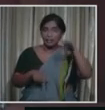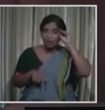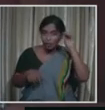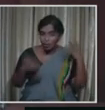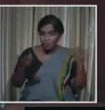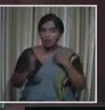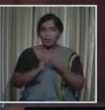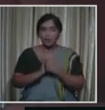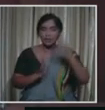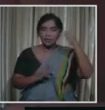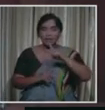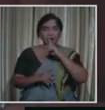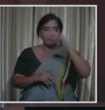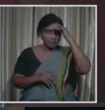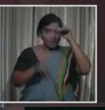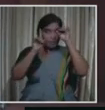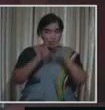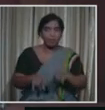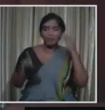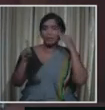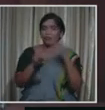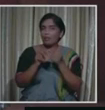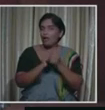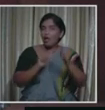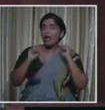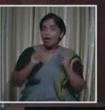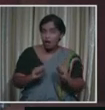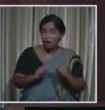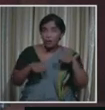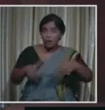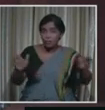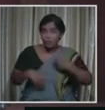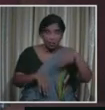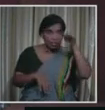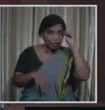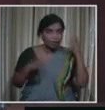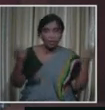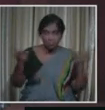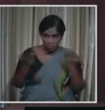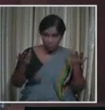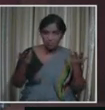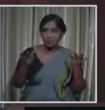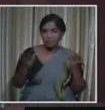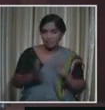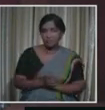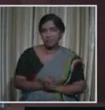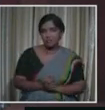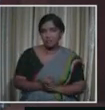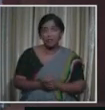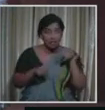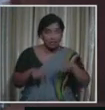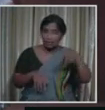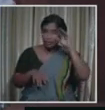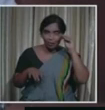kerumunyo jaga tanah kita ini. Meveni tatrak nirmanune kohmat kila, tamat terungan na asamat tiiti menawanam. Asamati itu